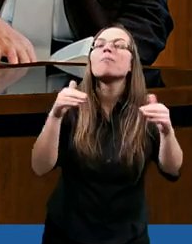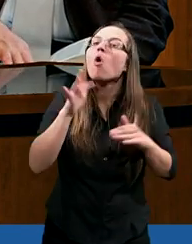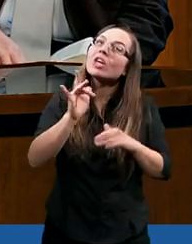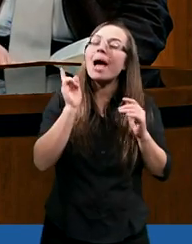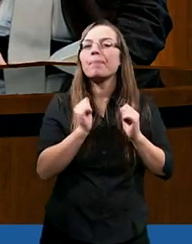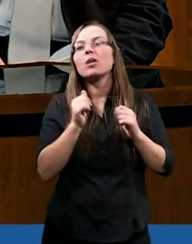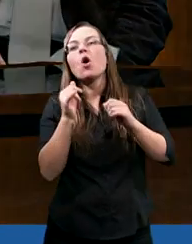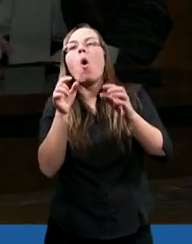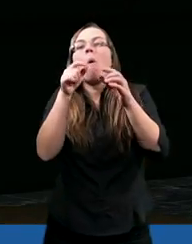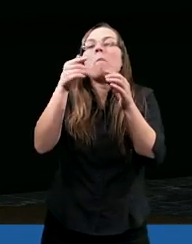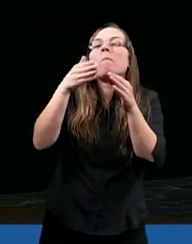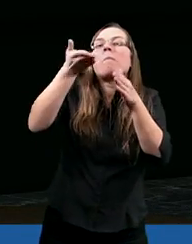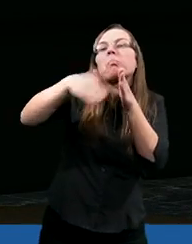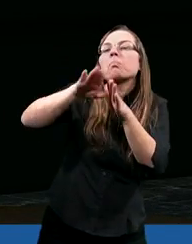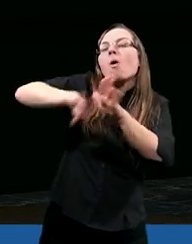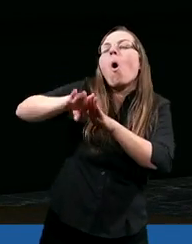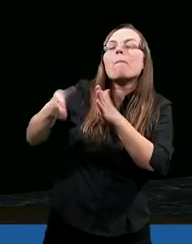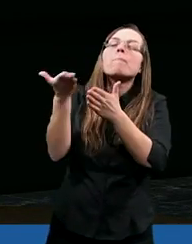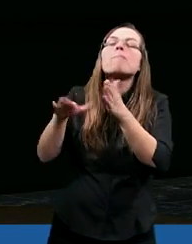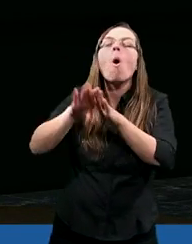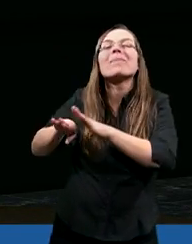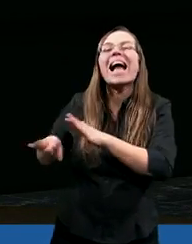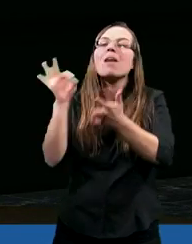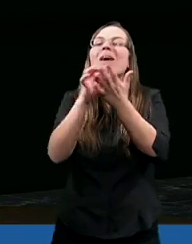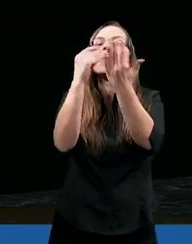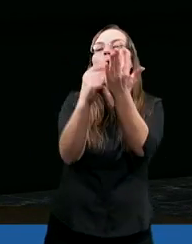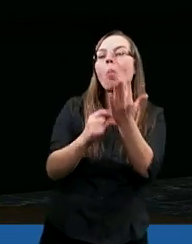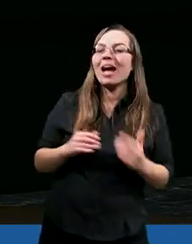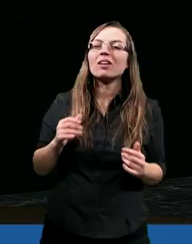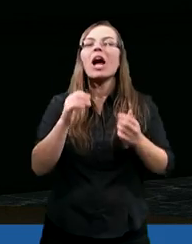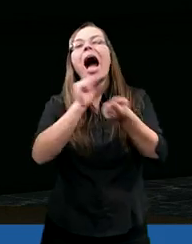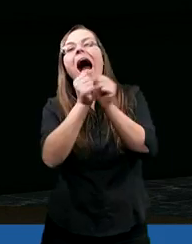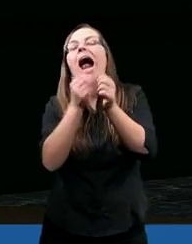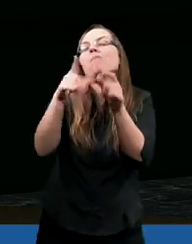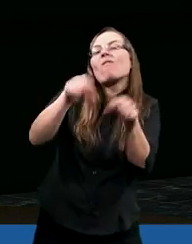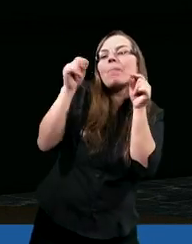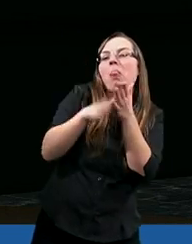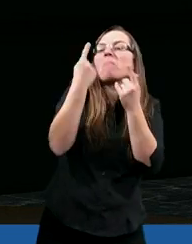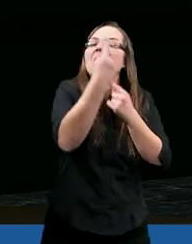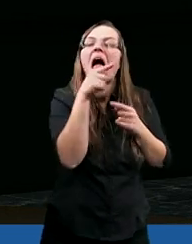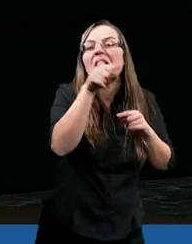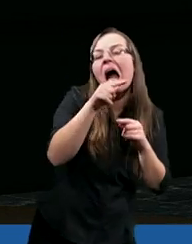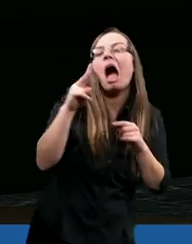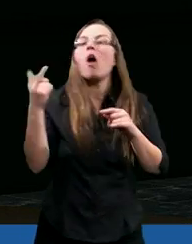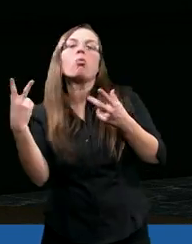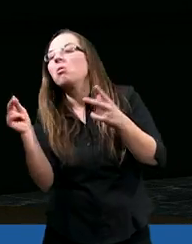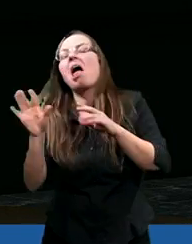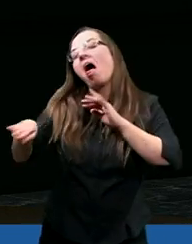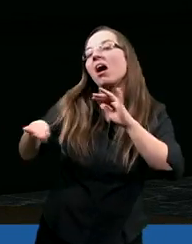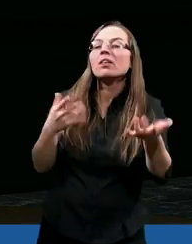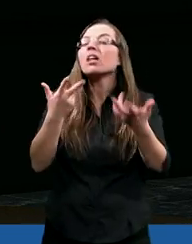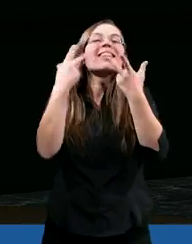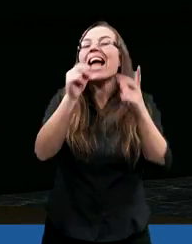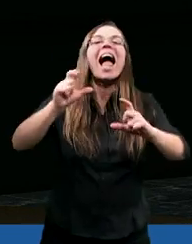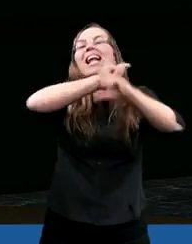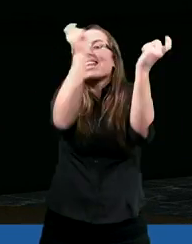wyrywać jakichś tekstów z kontekstu albo brać tylko jedne, a odrzucać drugie, ale musimy